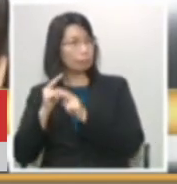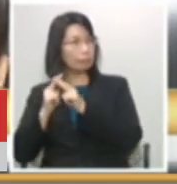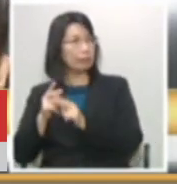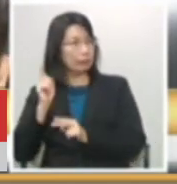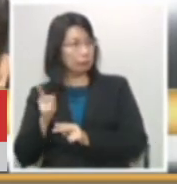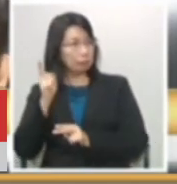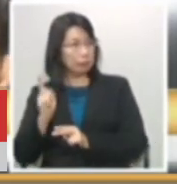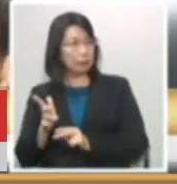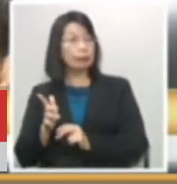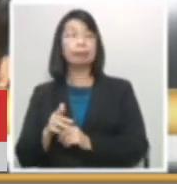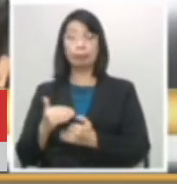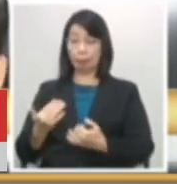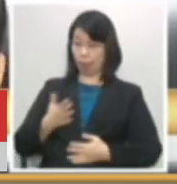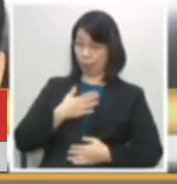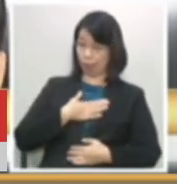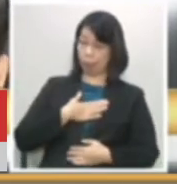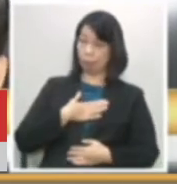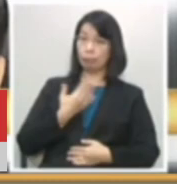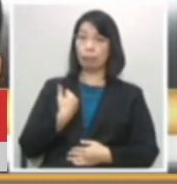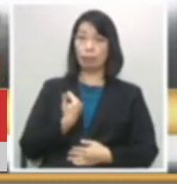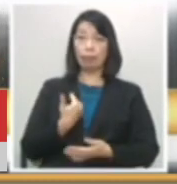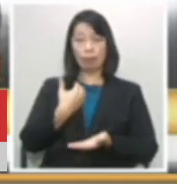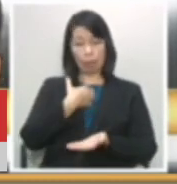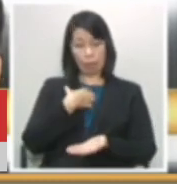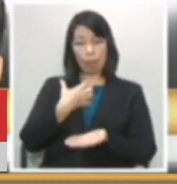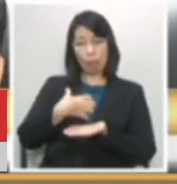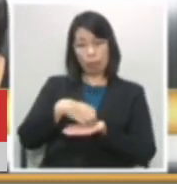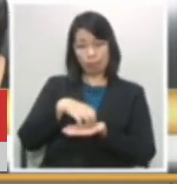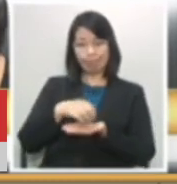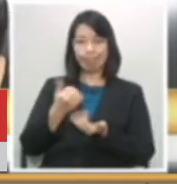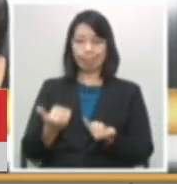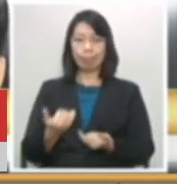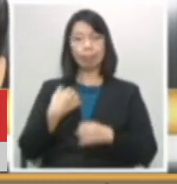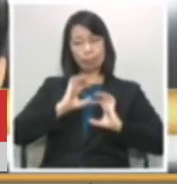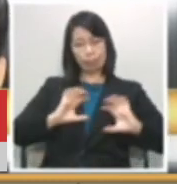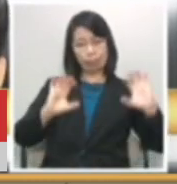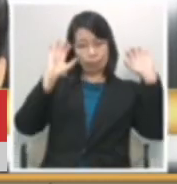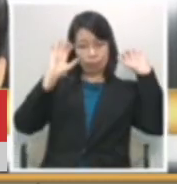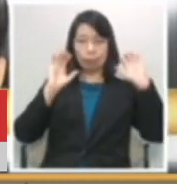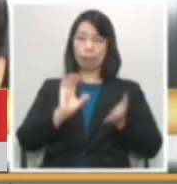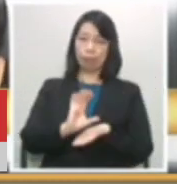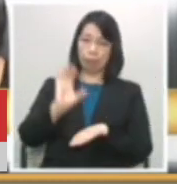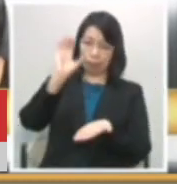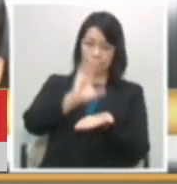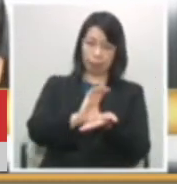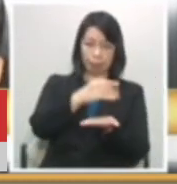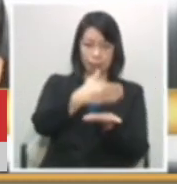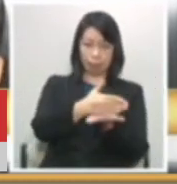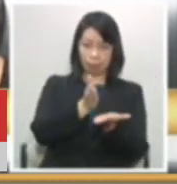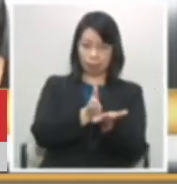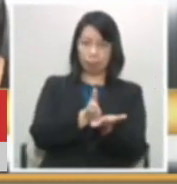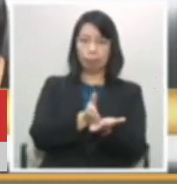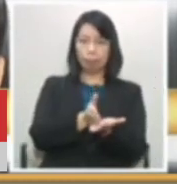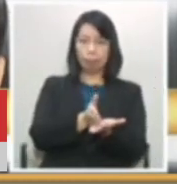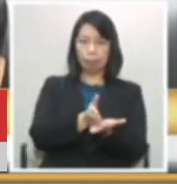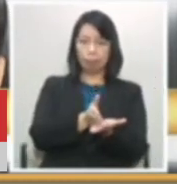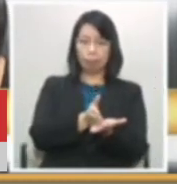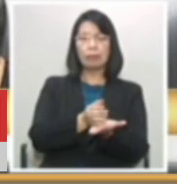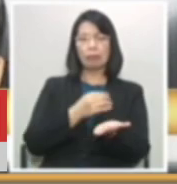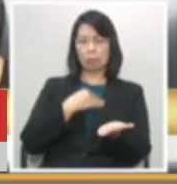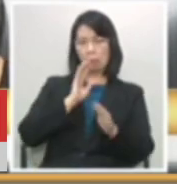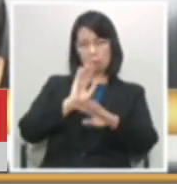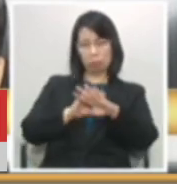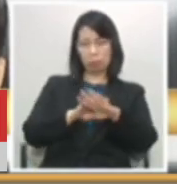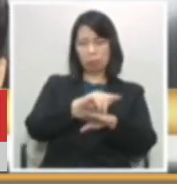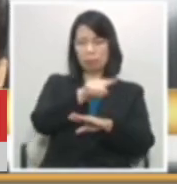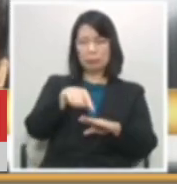องนั้นต้องเรียนว่ารัฐบาลได้จัดทำงบประมาณฉบับนี้โดยขาดความรอบคอบ